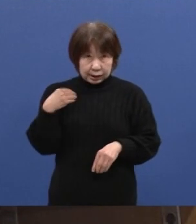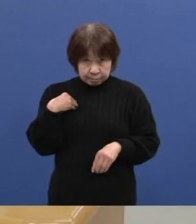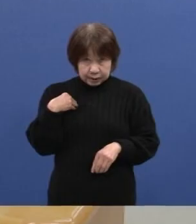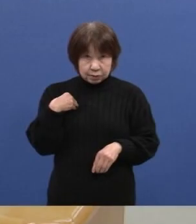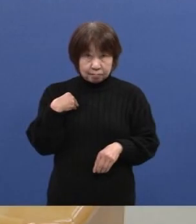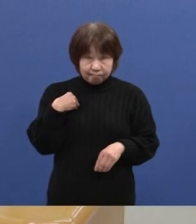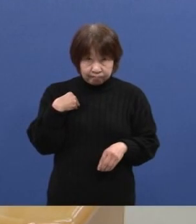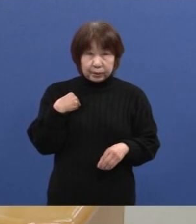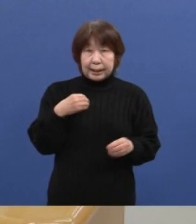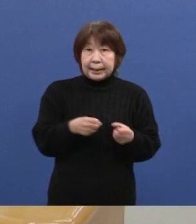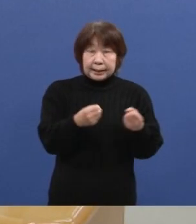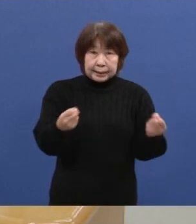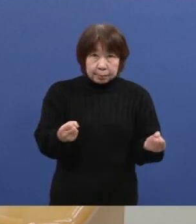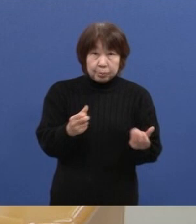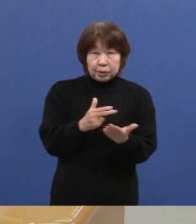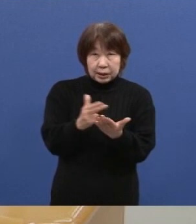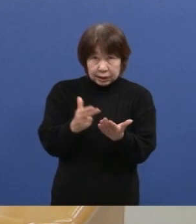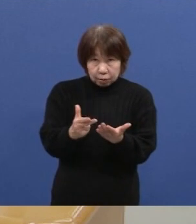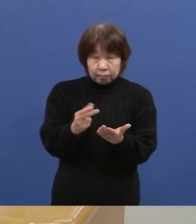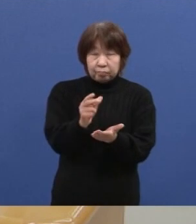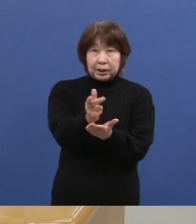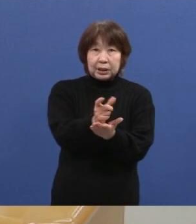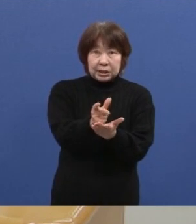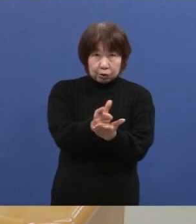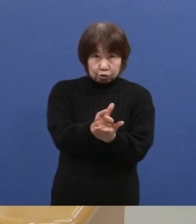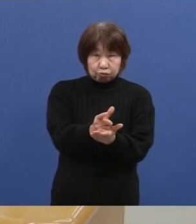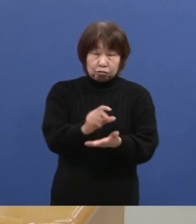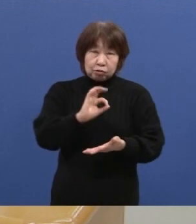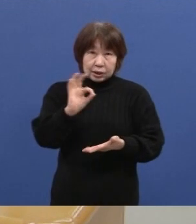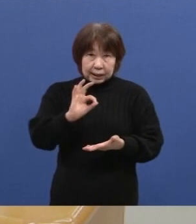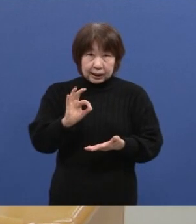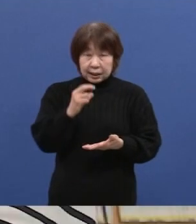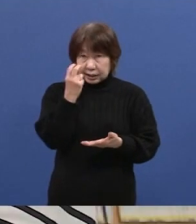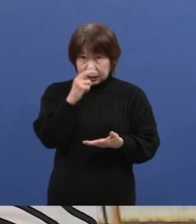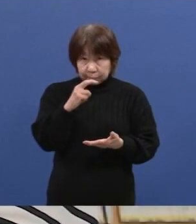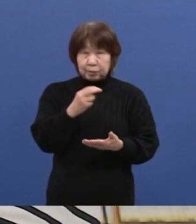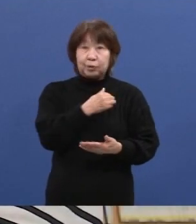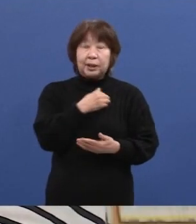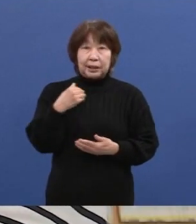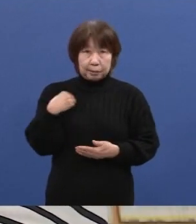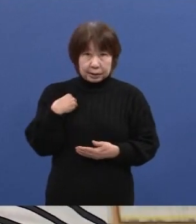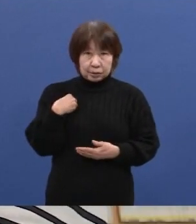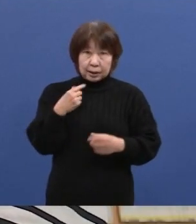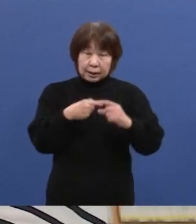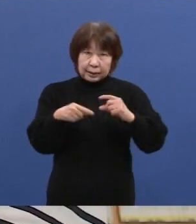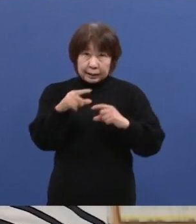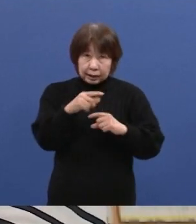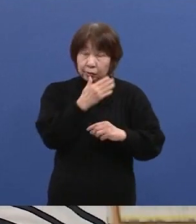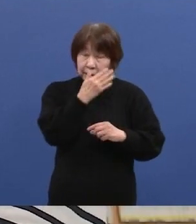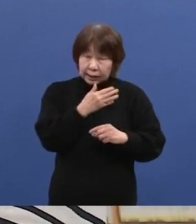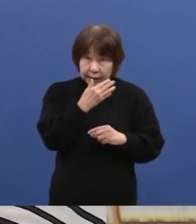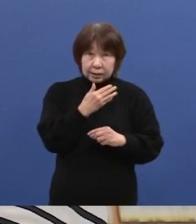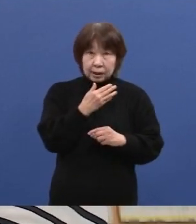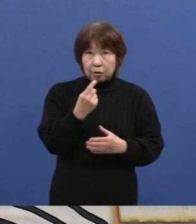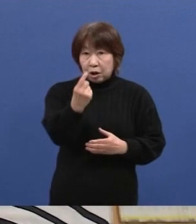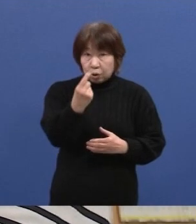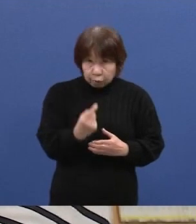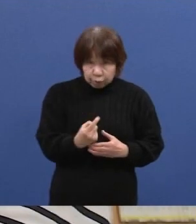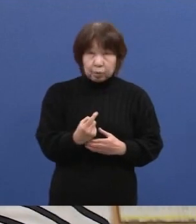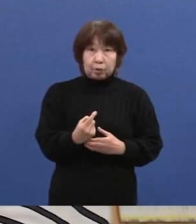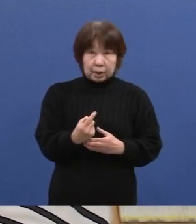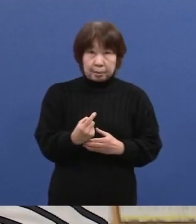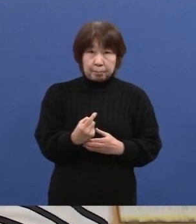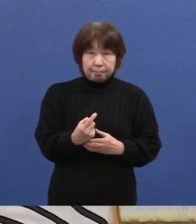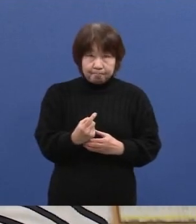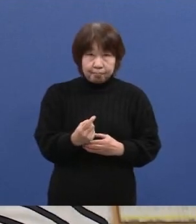や辞書、地図などを使って調べ物もできます。何よりお伝えしたいのは、図書館に足を運んでいただくことで